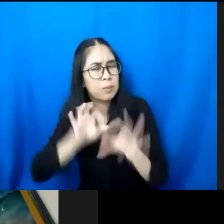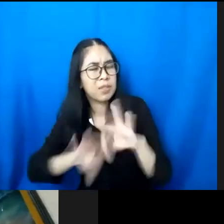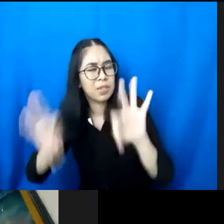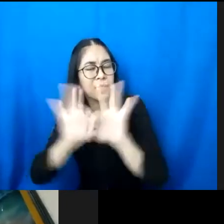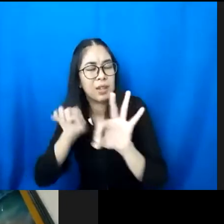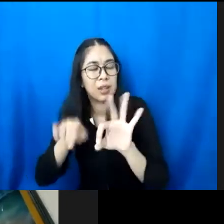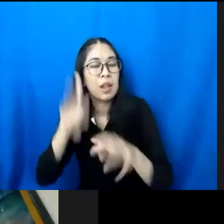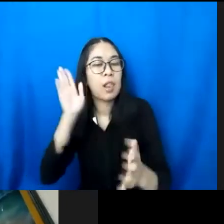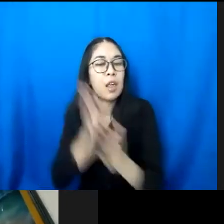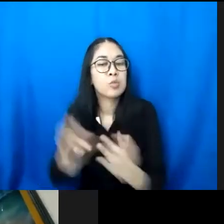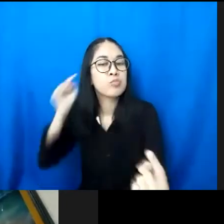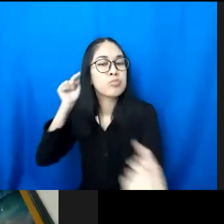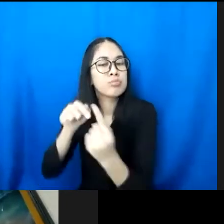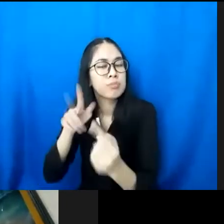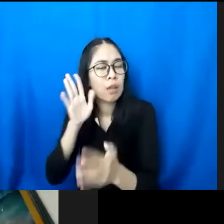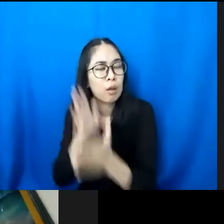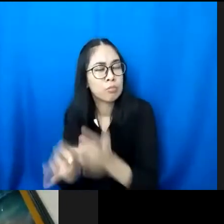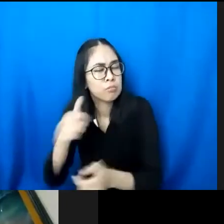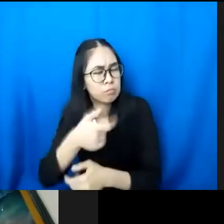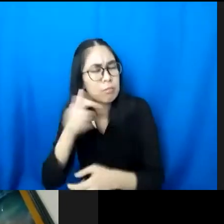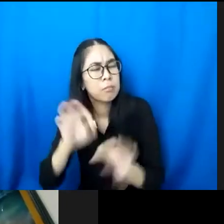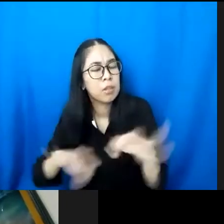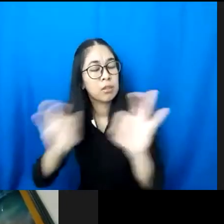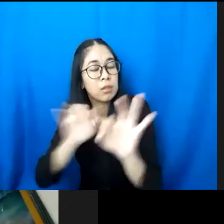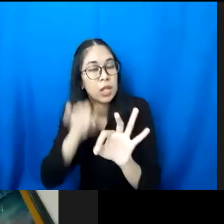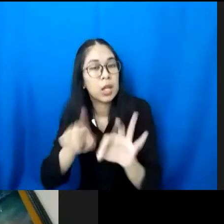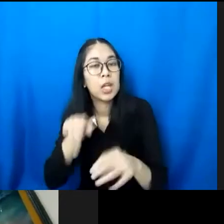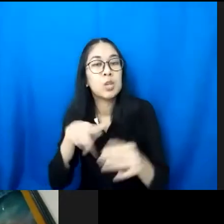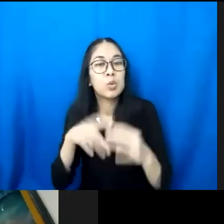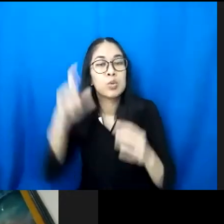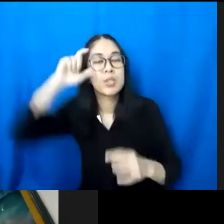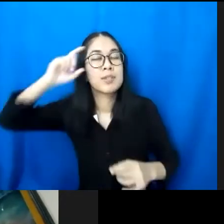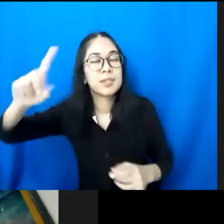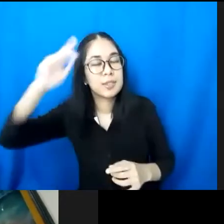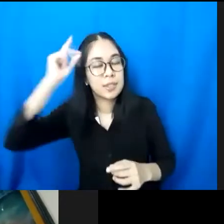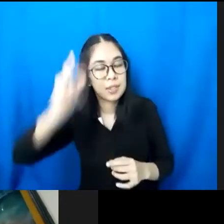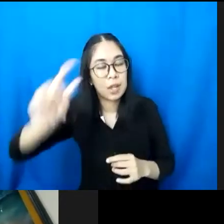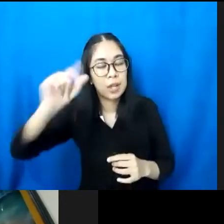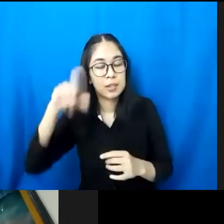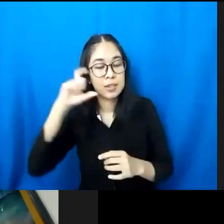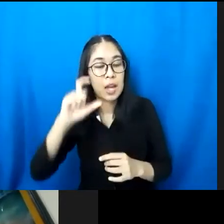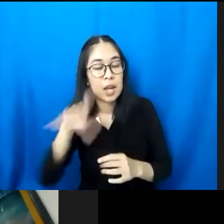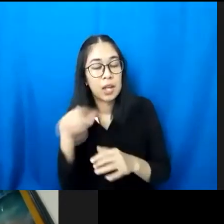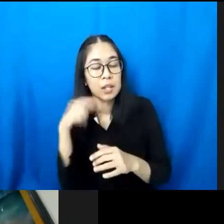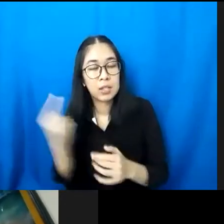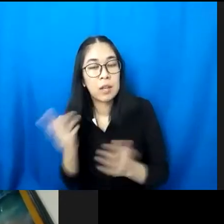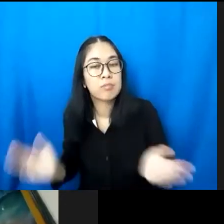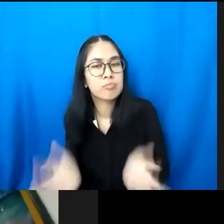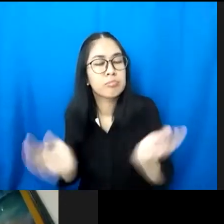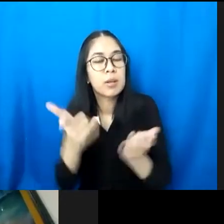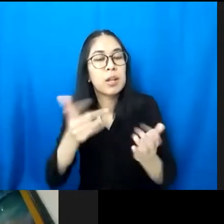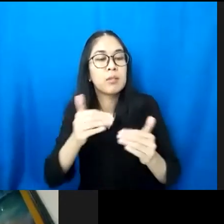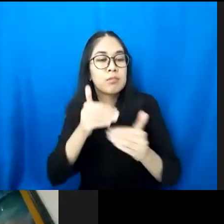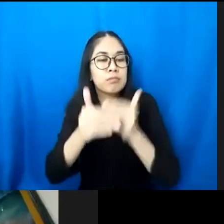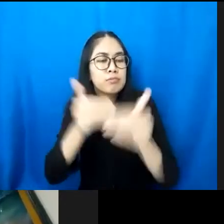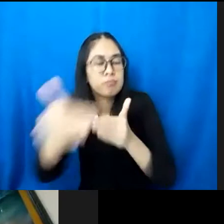kepada sasaran ini. Dan tentunya inilah strategi kita mendorong dan menjamin terjadinya keberlanjutan ini